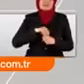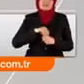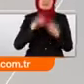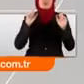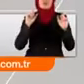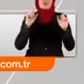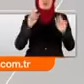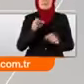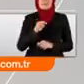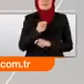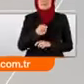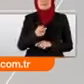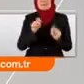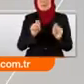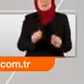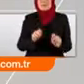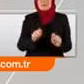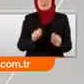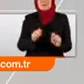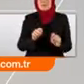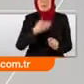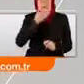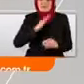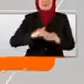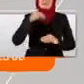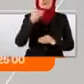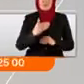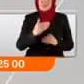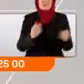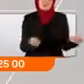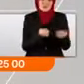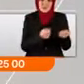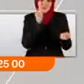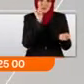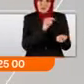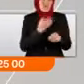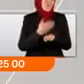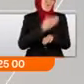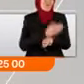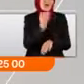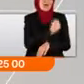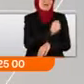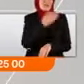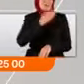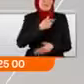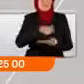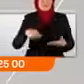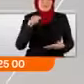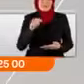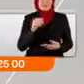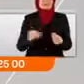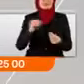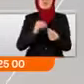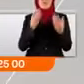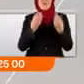Emekli olduktan sonra çalışanların daha önce aldıkları emekli maaşı artmaz ikinci bir emeklilik imkanı da bulunmaz